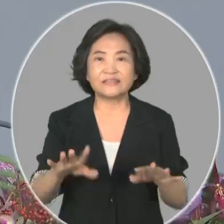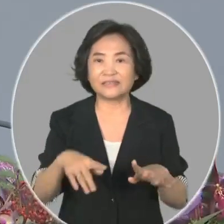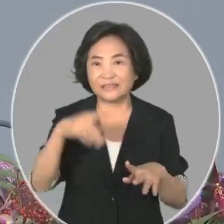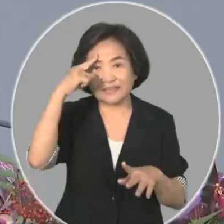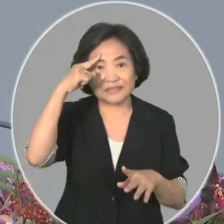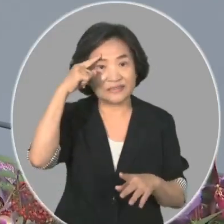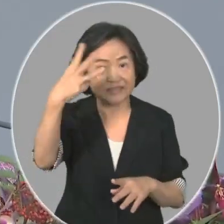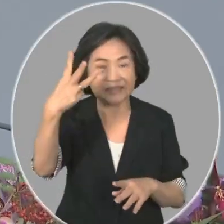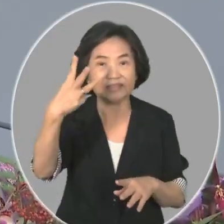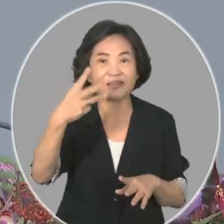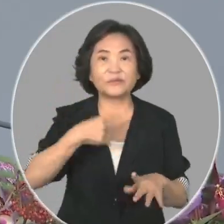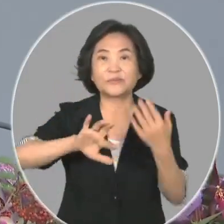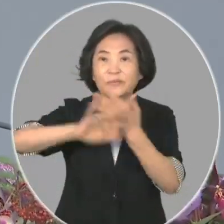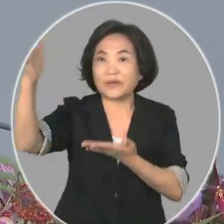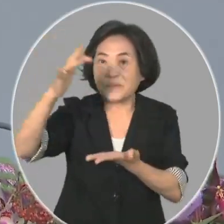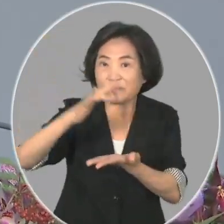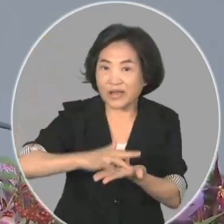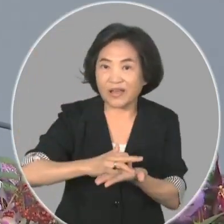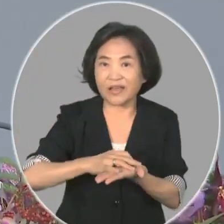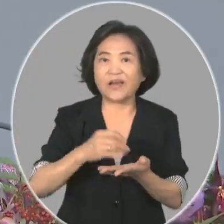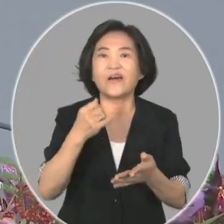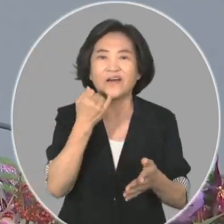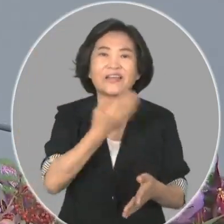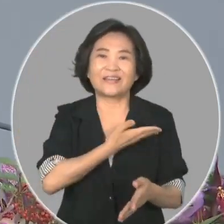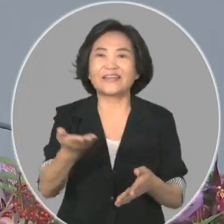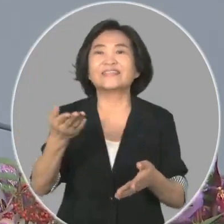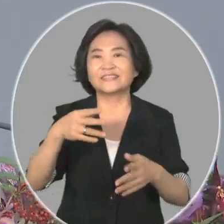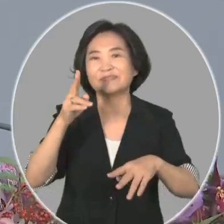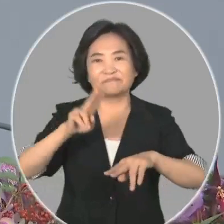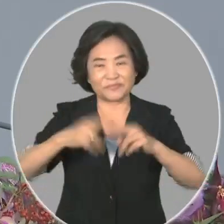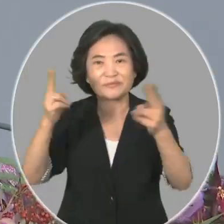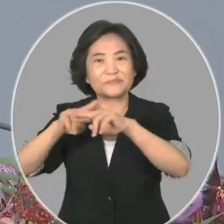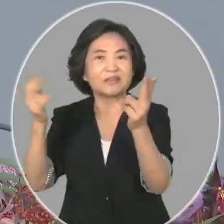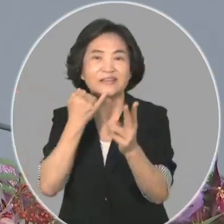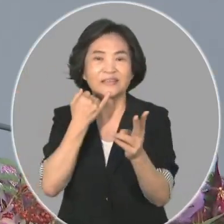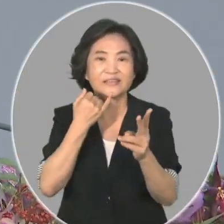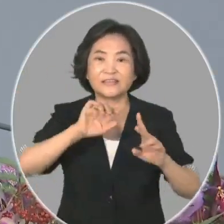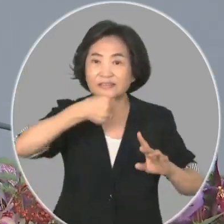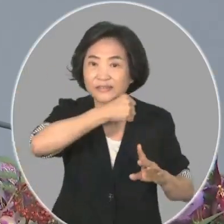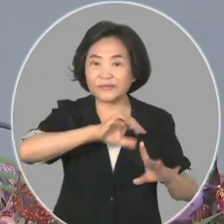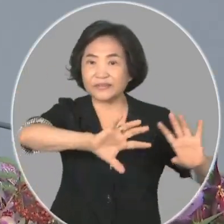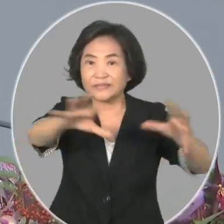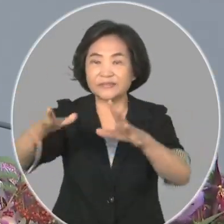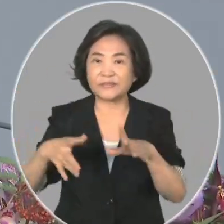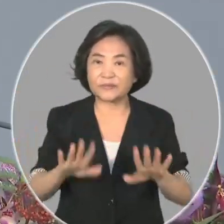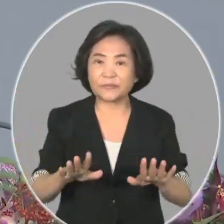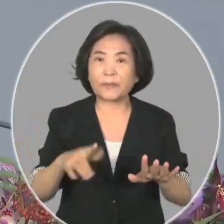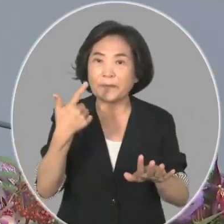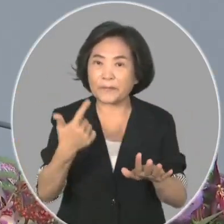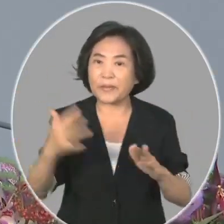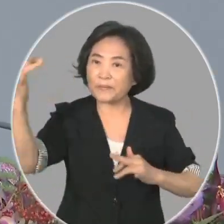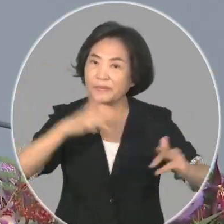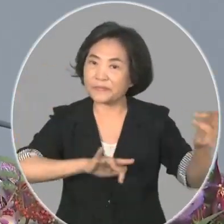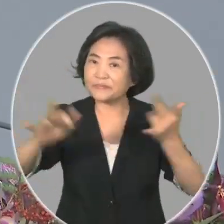3天，我们的边境管制即将放宽，台湾和世界各国之间也将恢